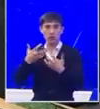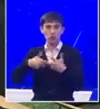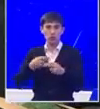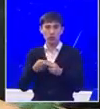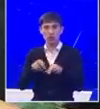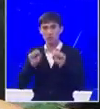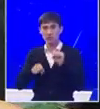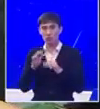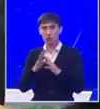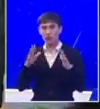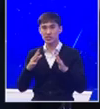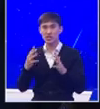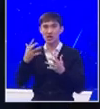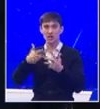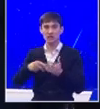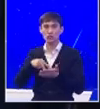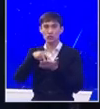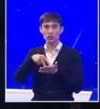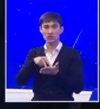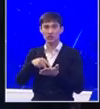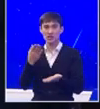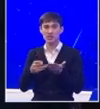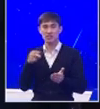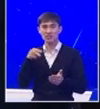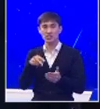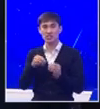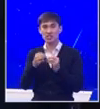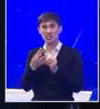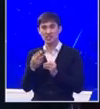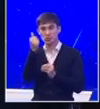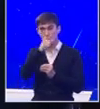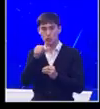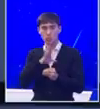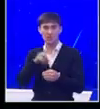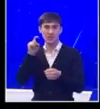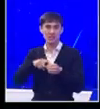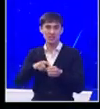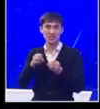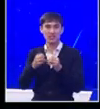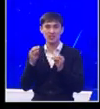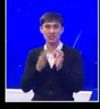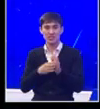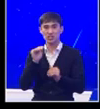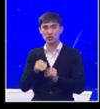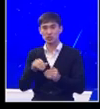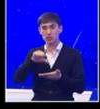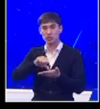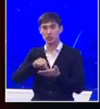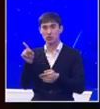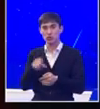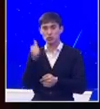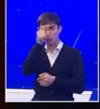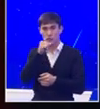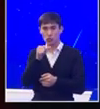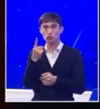это позволит увеличить количество туристов. Если за 2013 год было зафиксировано 19 тысяч посещений, то в текущем году